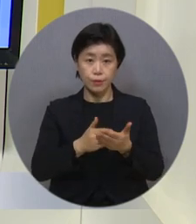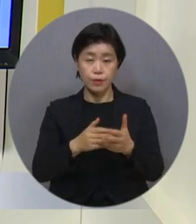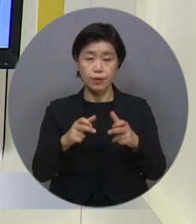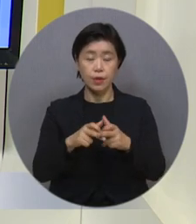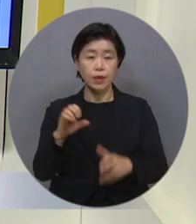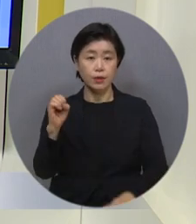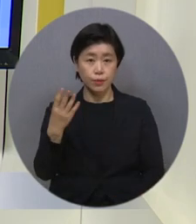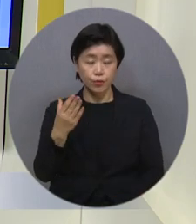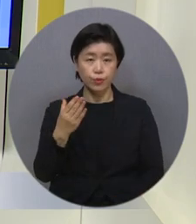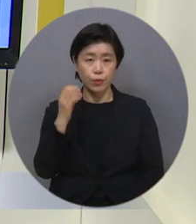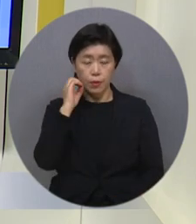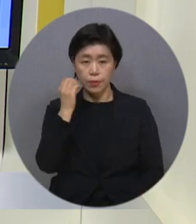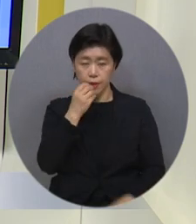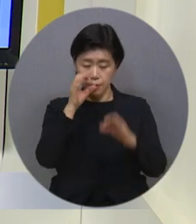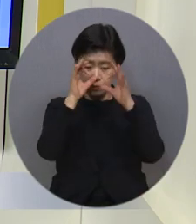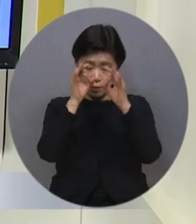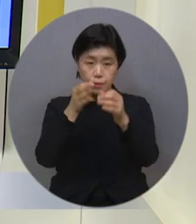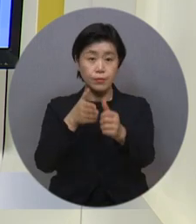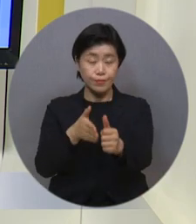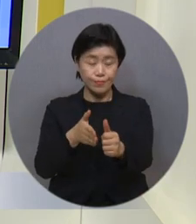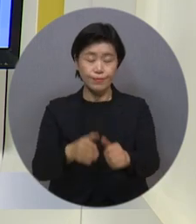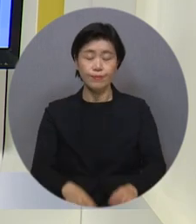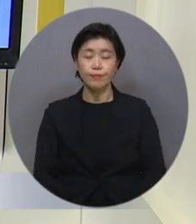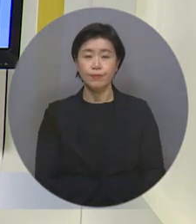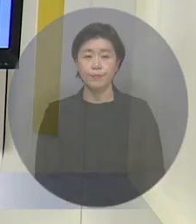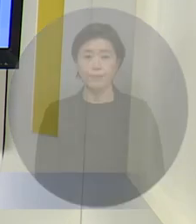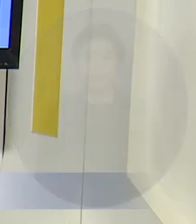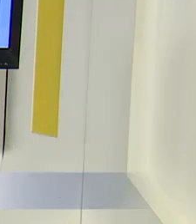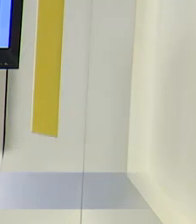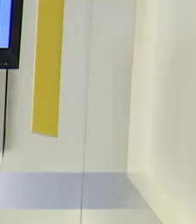장애인 신문과 웰페어 뉴스 홈페이지를 통해 확인할 수 있습니다